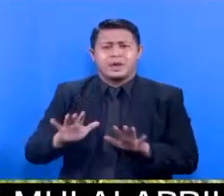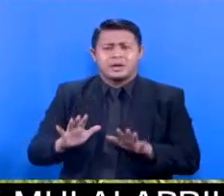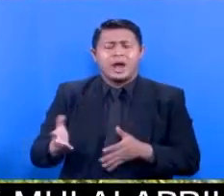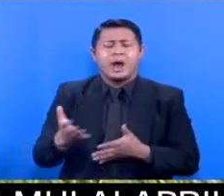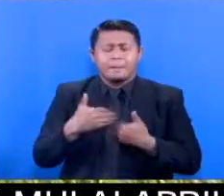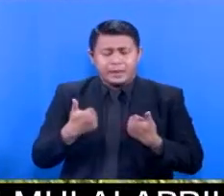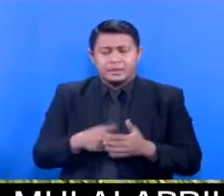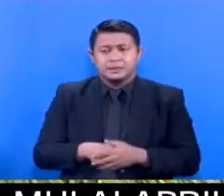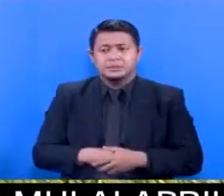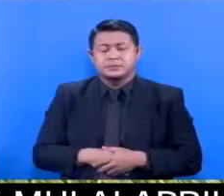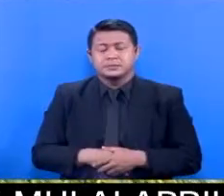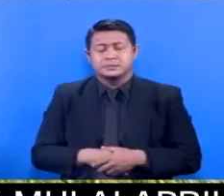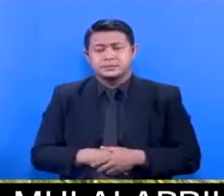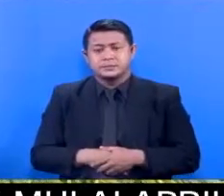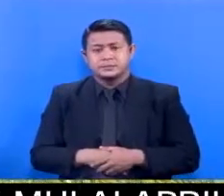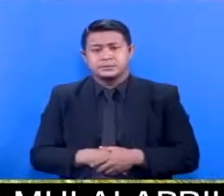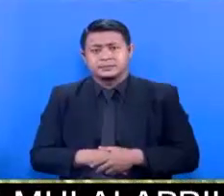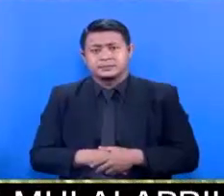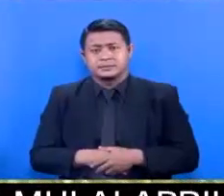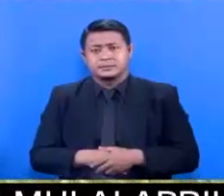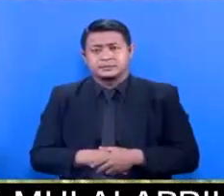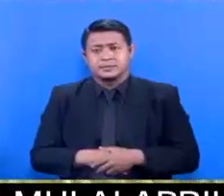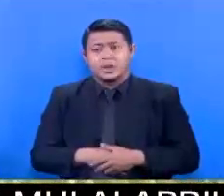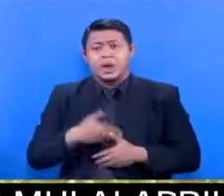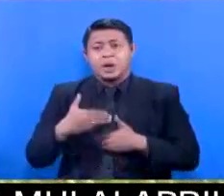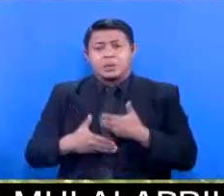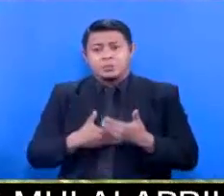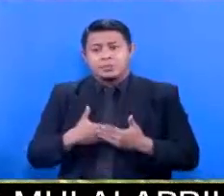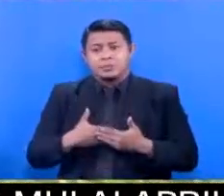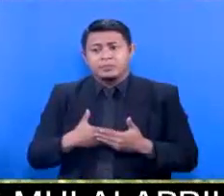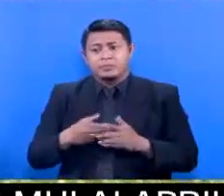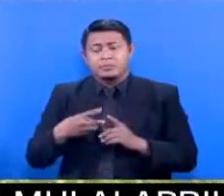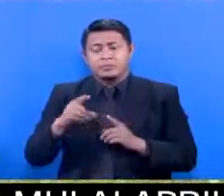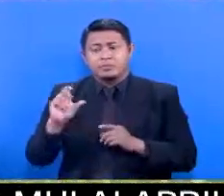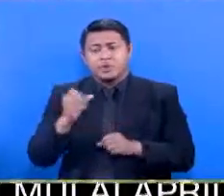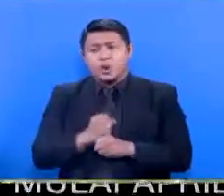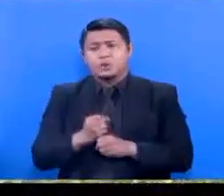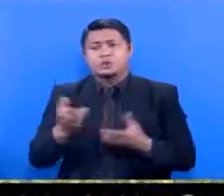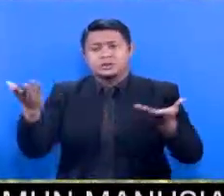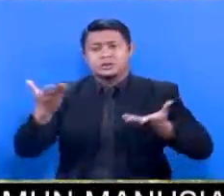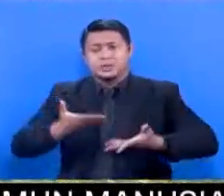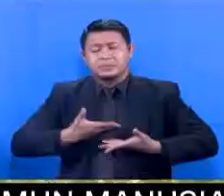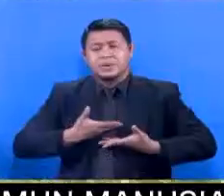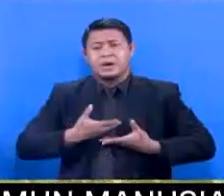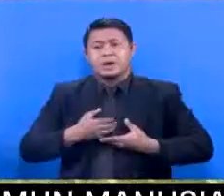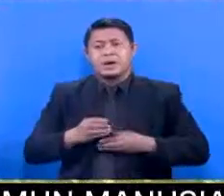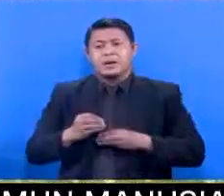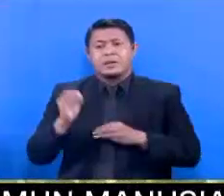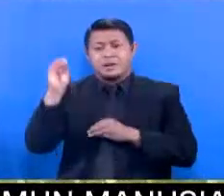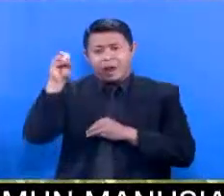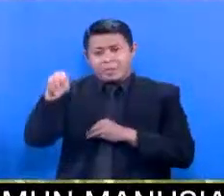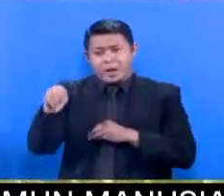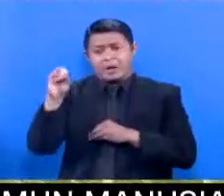Bos Bulog sejak tahun 2018 ini menuturkan perusahaan yang dipimpinnya terus menyerap beras dan gabah dari petani